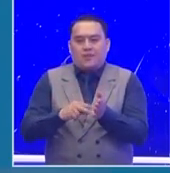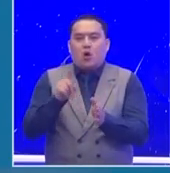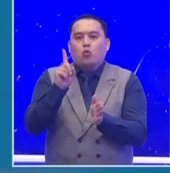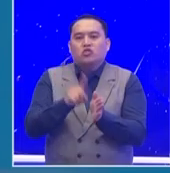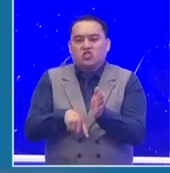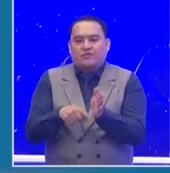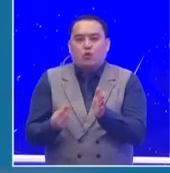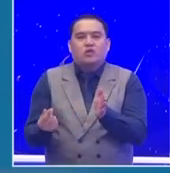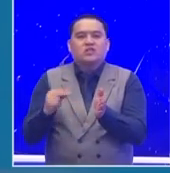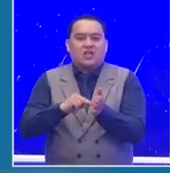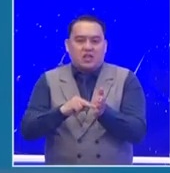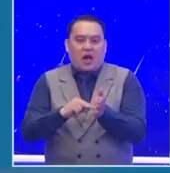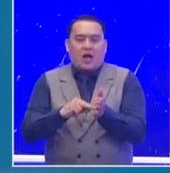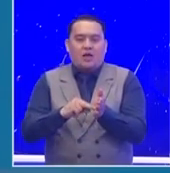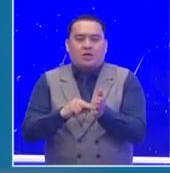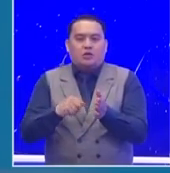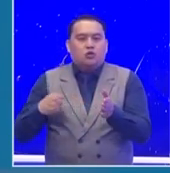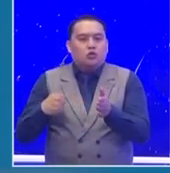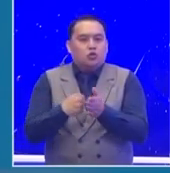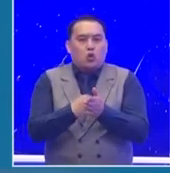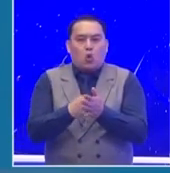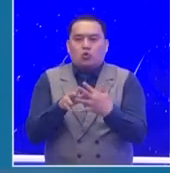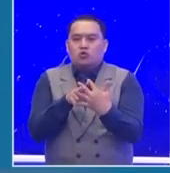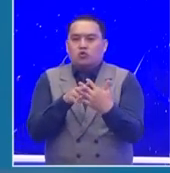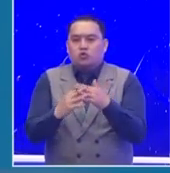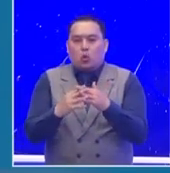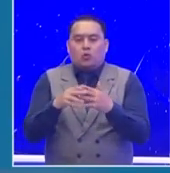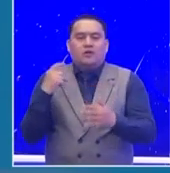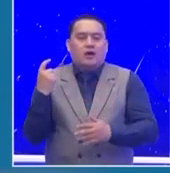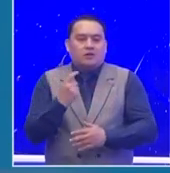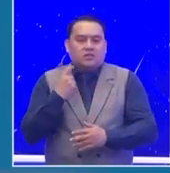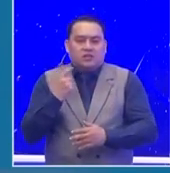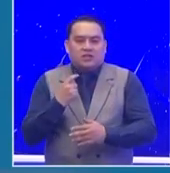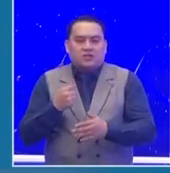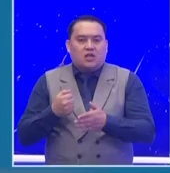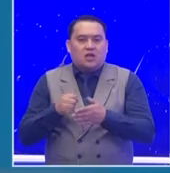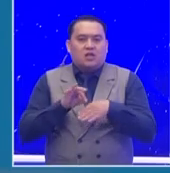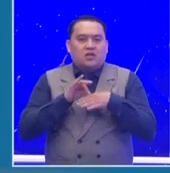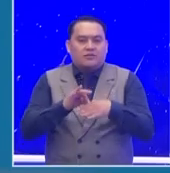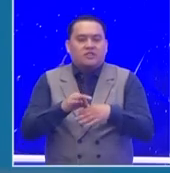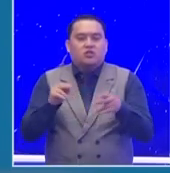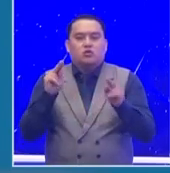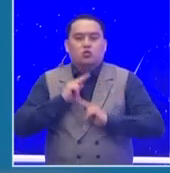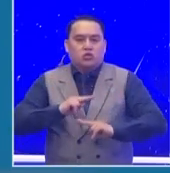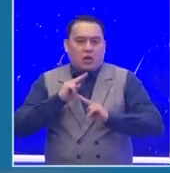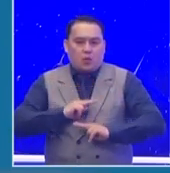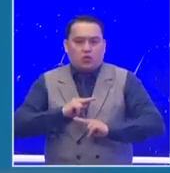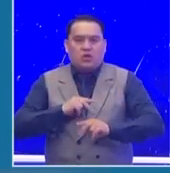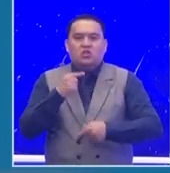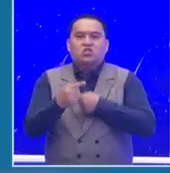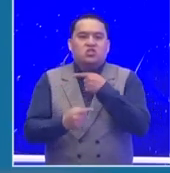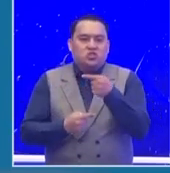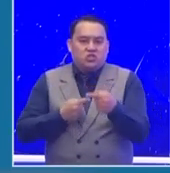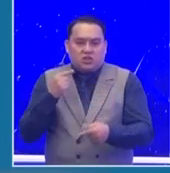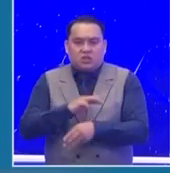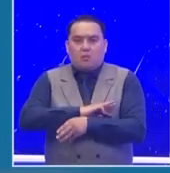удешевленное топливо должно дойти до конечных получателей, фермеров. Работа так называемых операторов, через которых